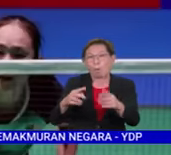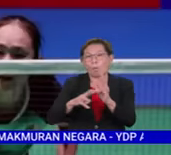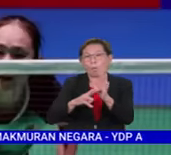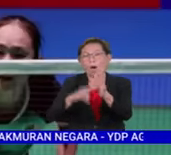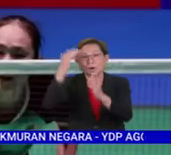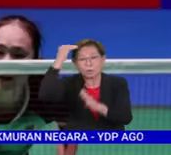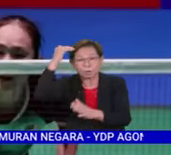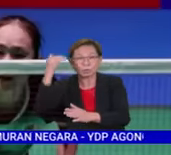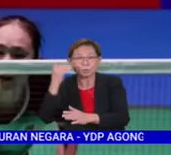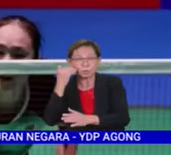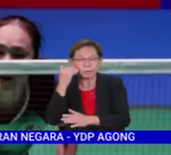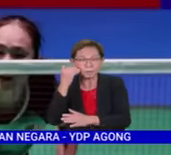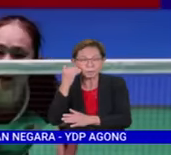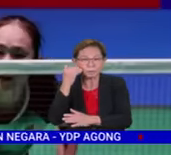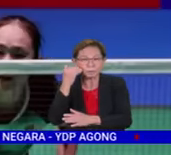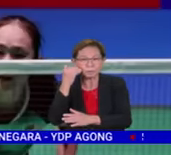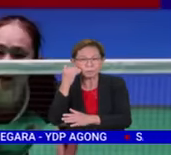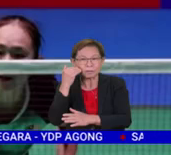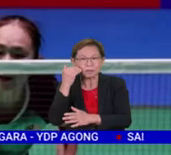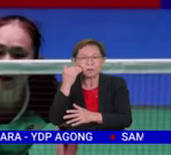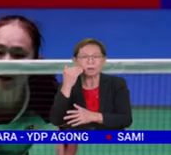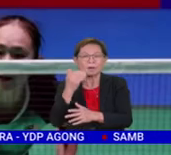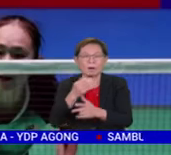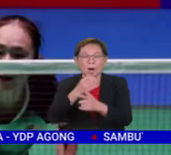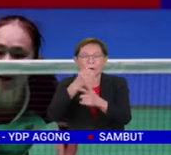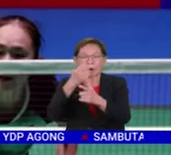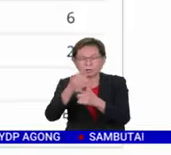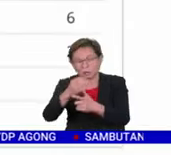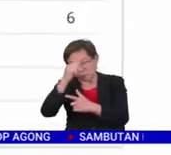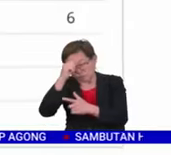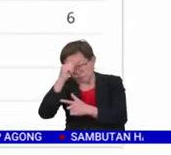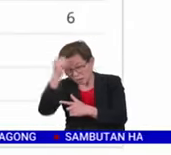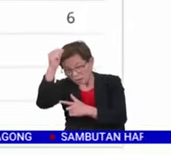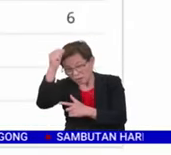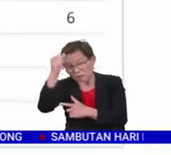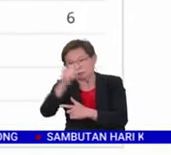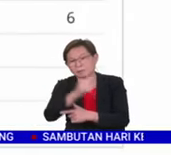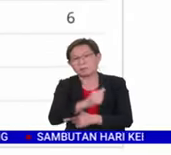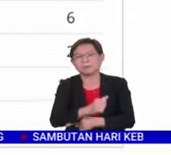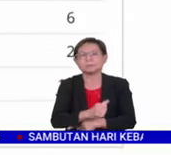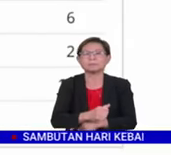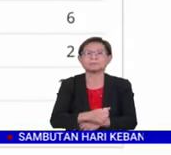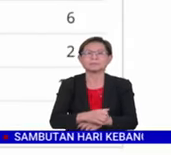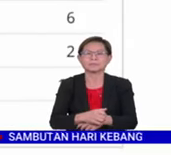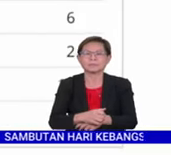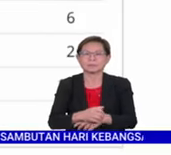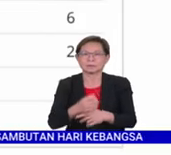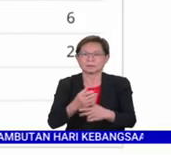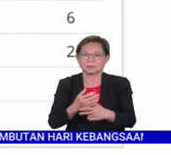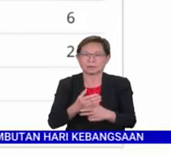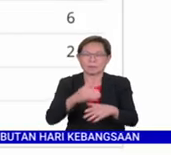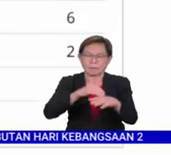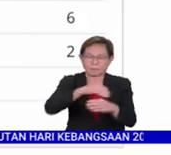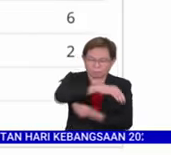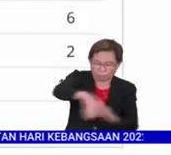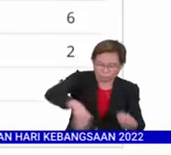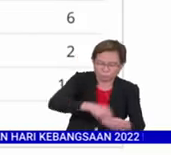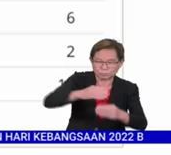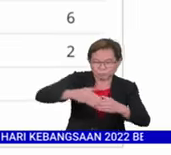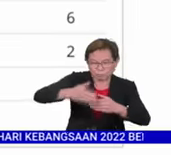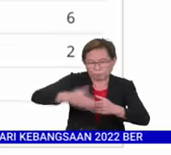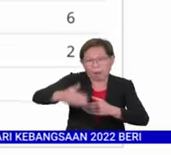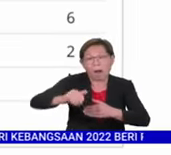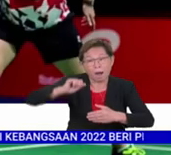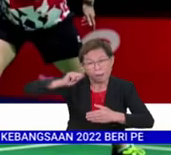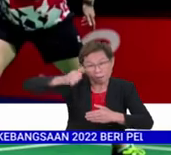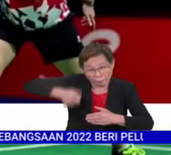Hana dan Lee Yun Lin atau pasangan India Ashwini Bhatke dan Sikha Gautam pada pusingan seterusnya